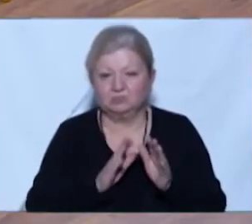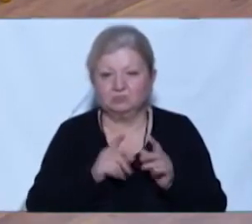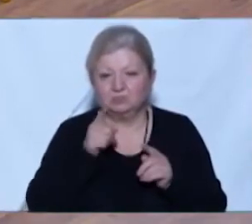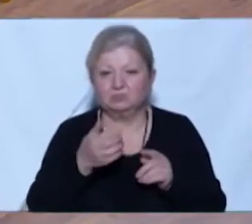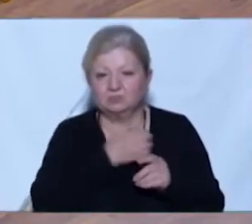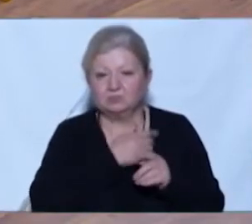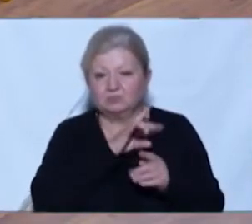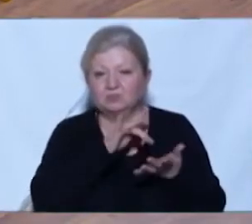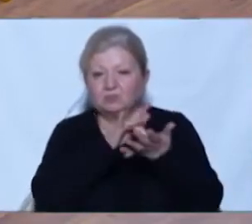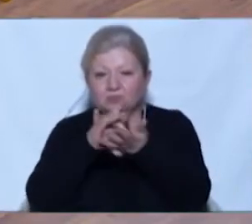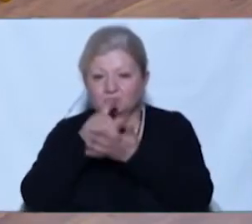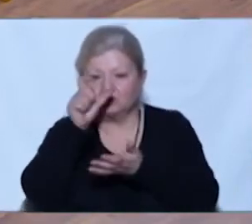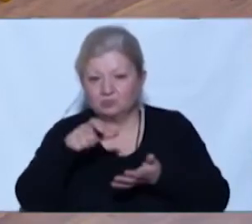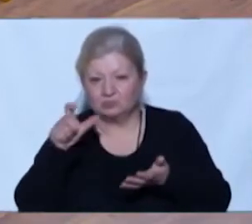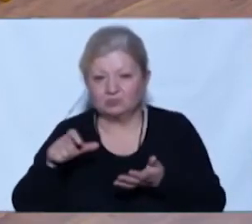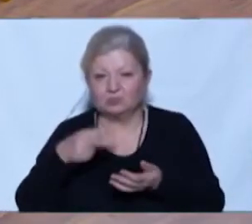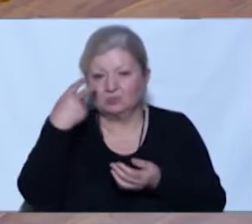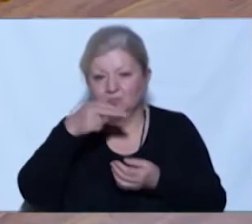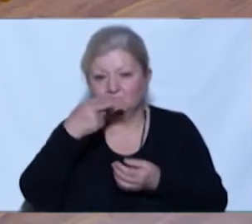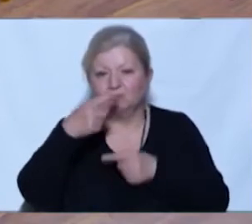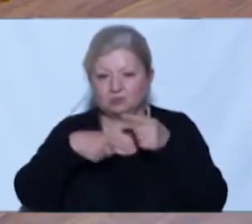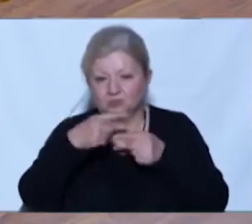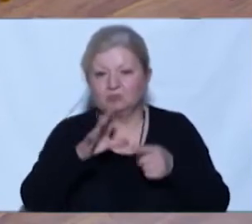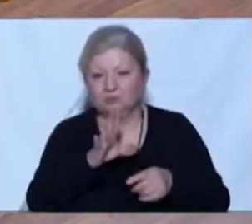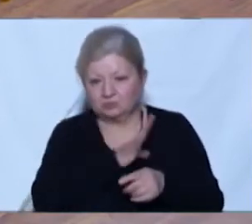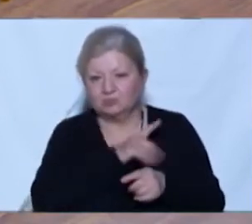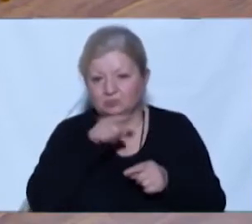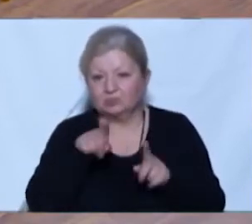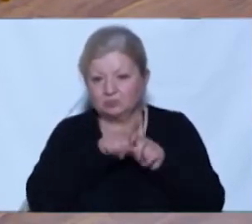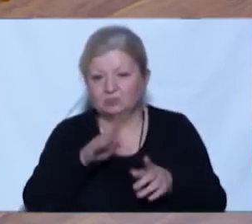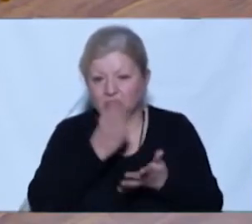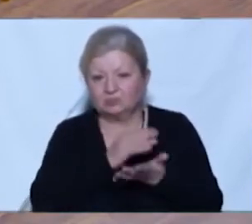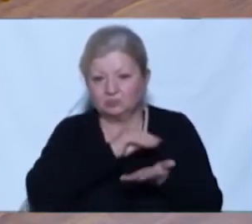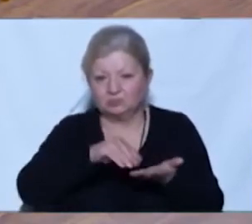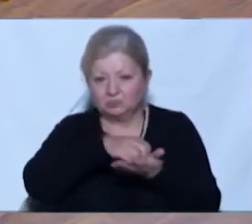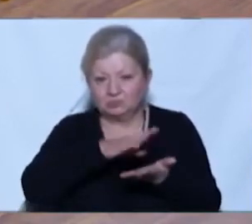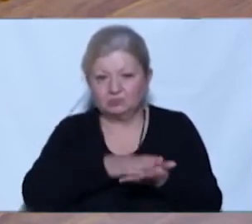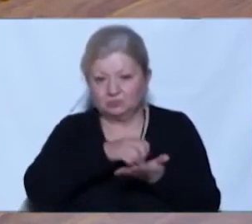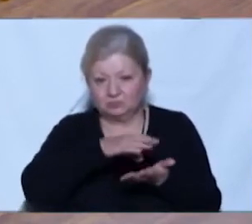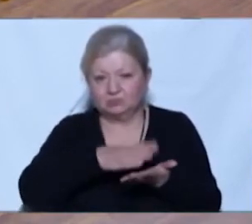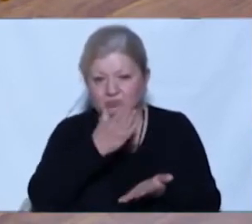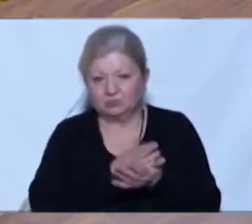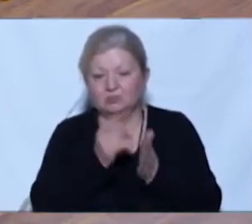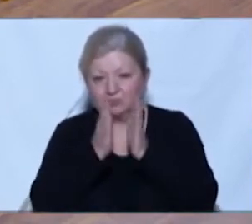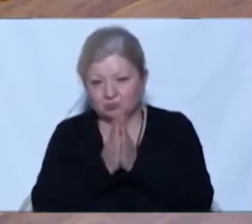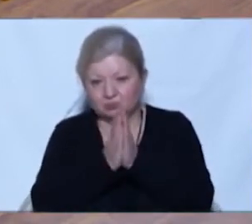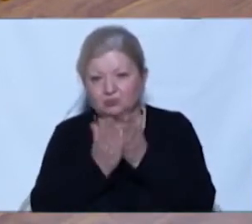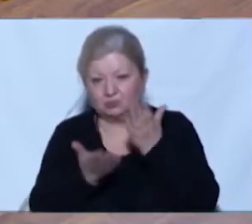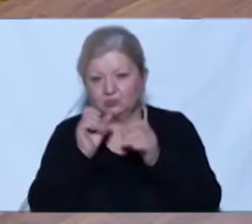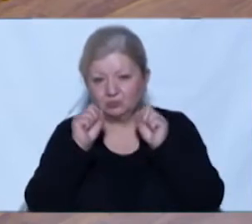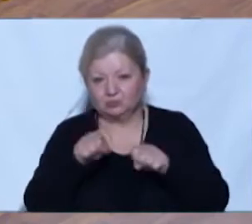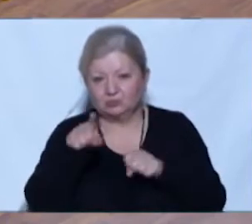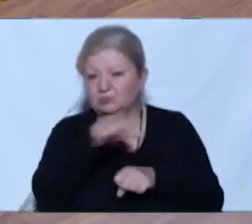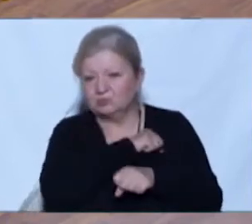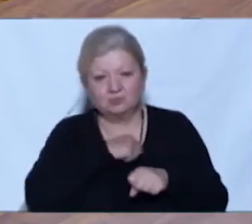მოგზაურები მინდა იცოდეთ, რომ მეოცე საუკუნეშიც იყვნენ და მათაც აქვთ დღიურები. Გთხოვთ, თუ შეიძლება, არჩიოთ